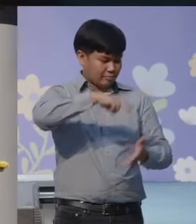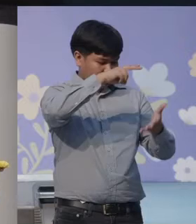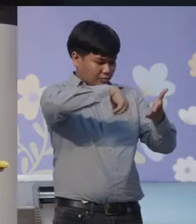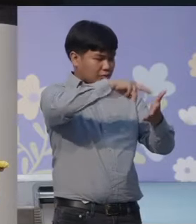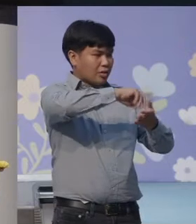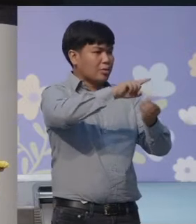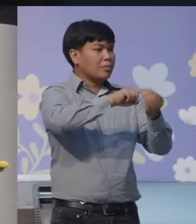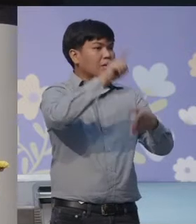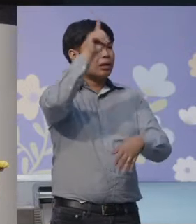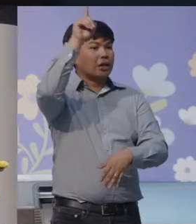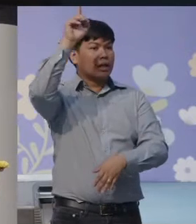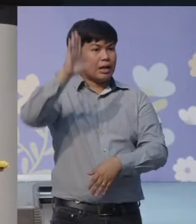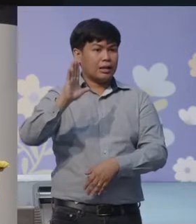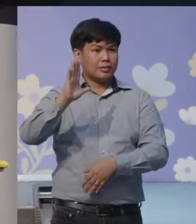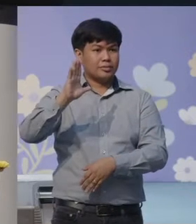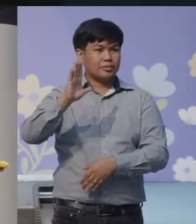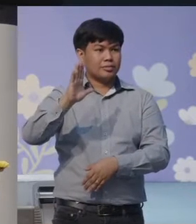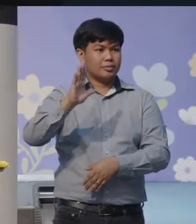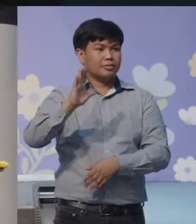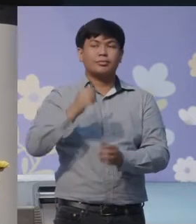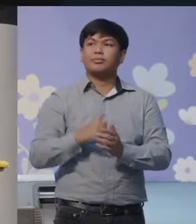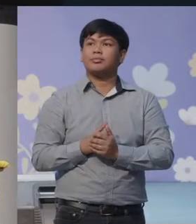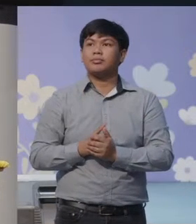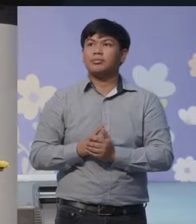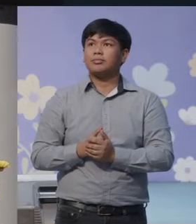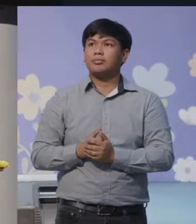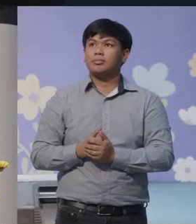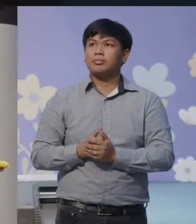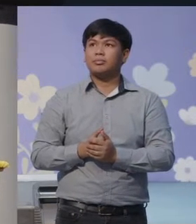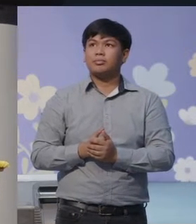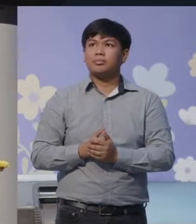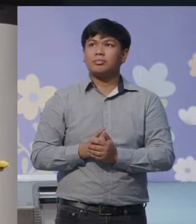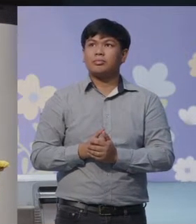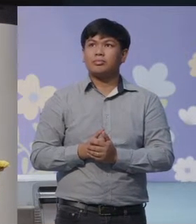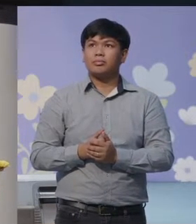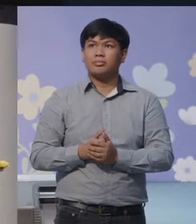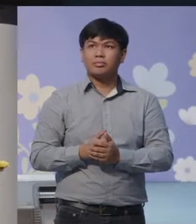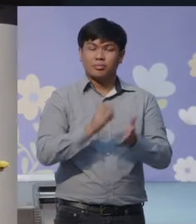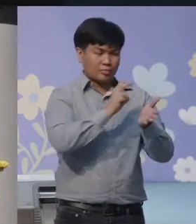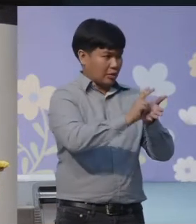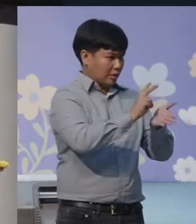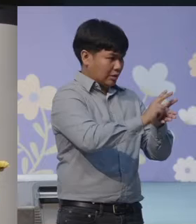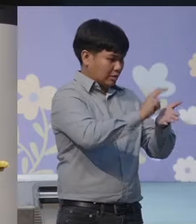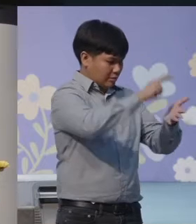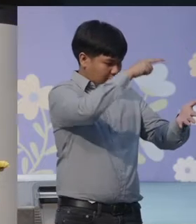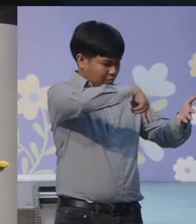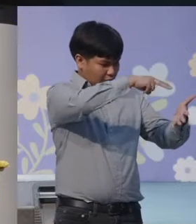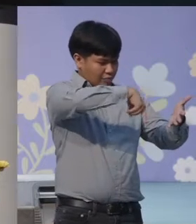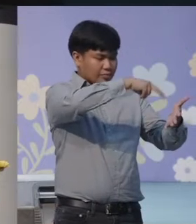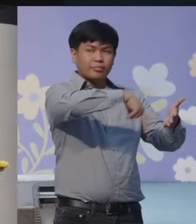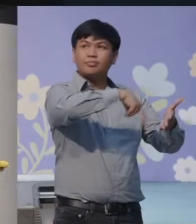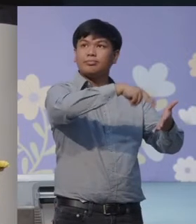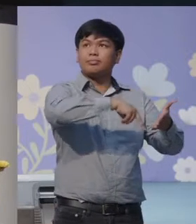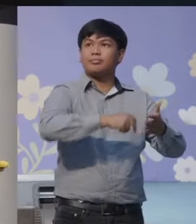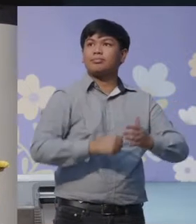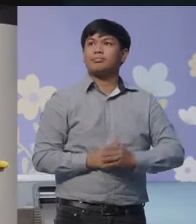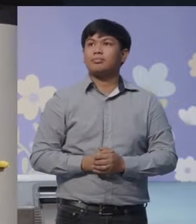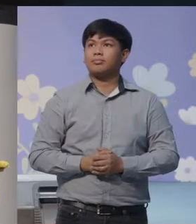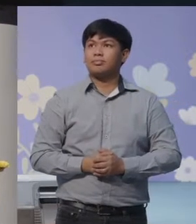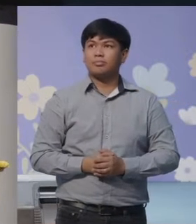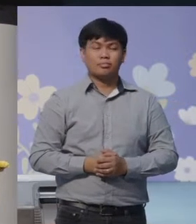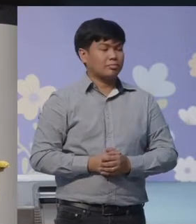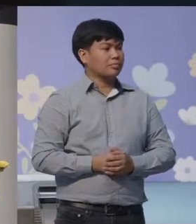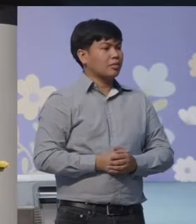tungkol sa Diyos ni Hana sa nalalabing mga bersikulo na ating pinag-aaralan.